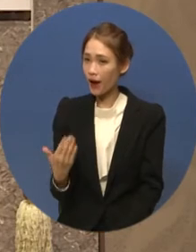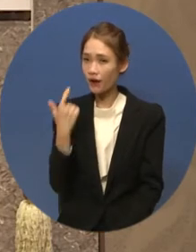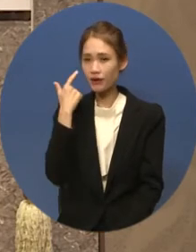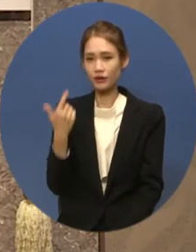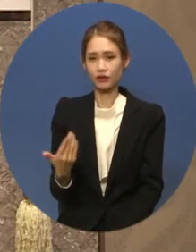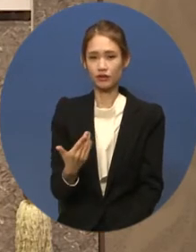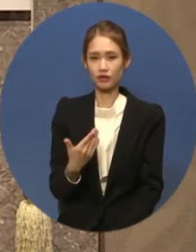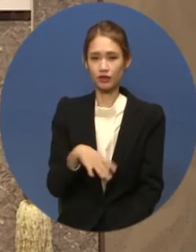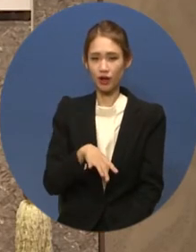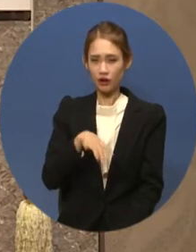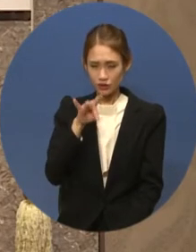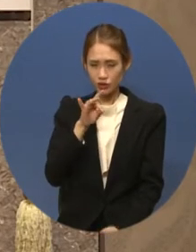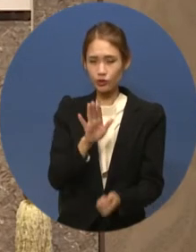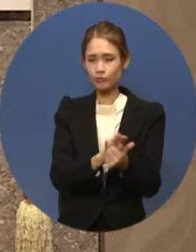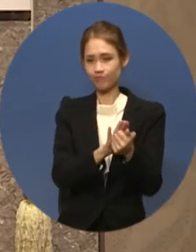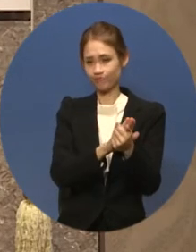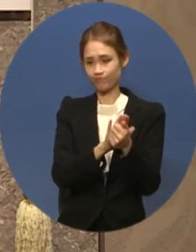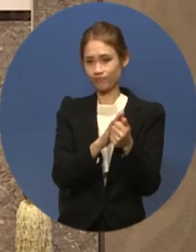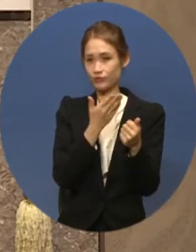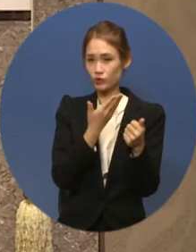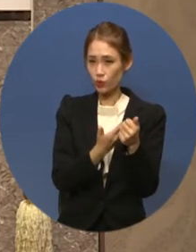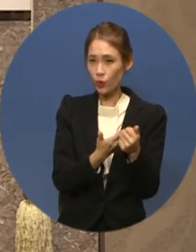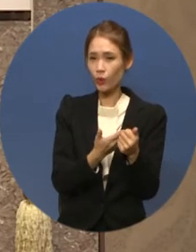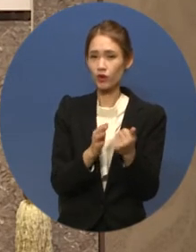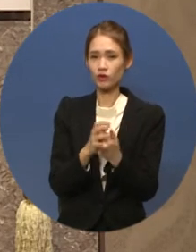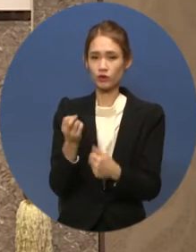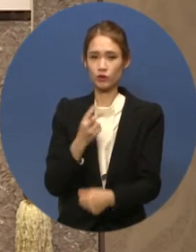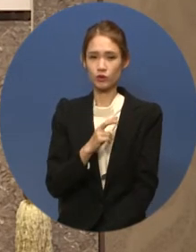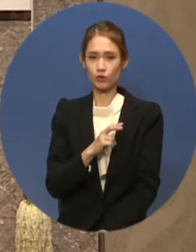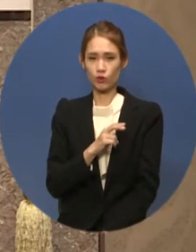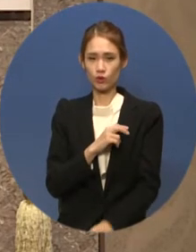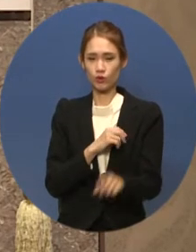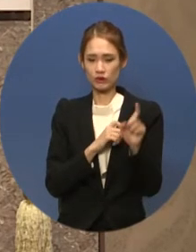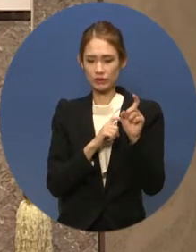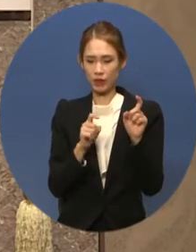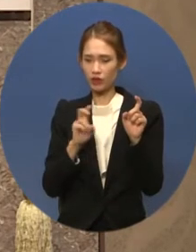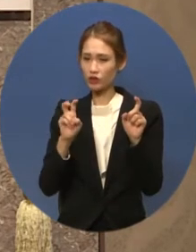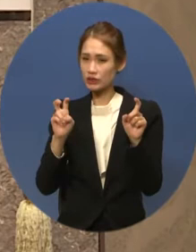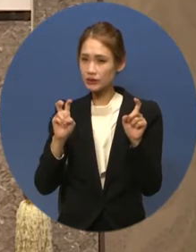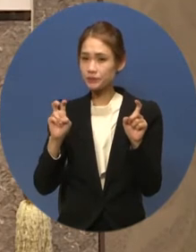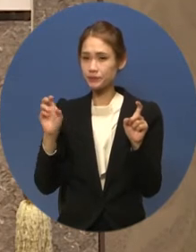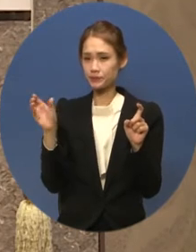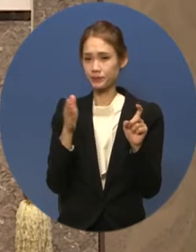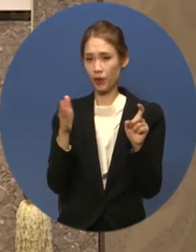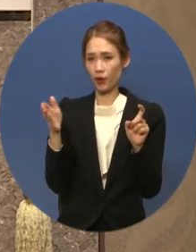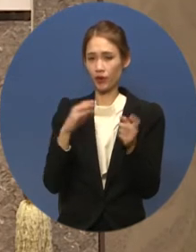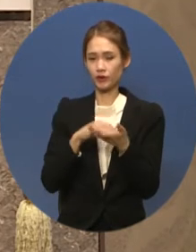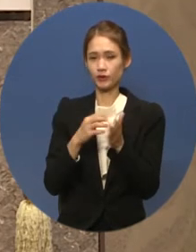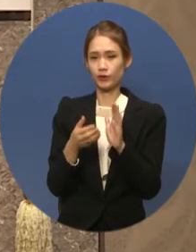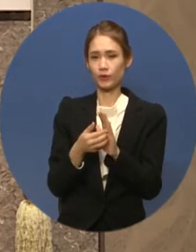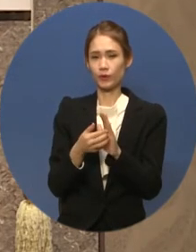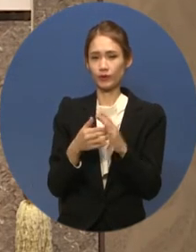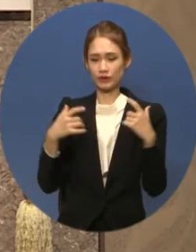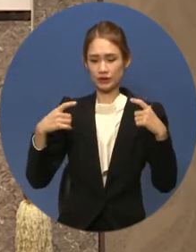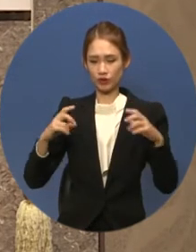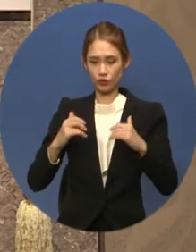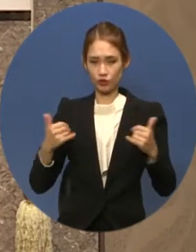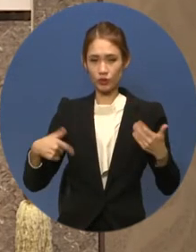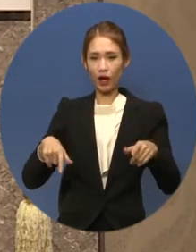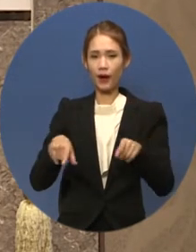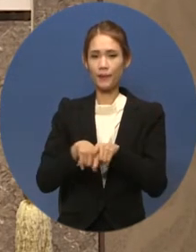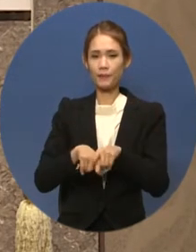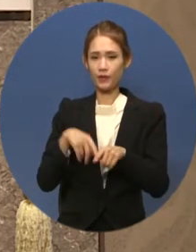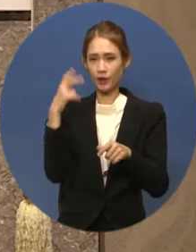분들을 우선 모시고 요 그리고 일정한 10 에서 20% 정도는 그 지역 주민들도 저희가 케어를 하고